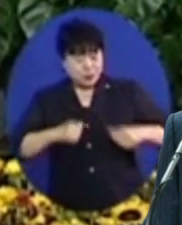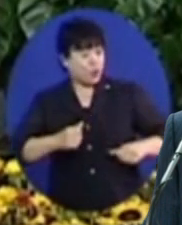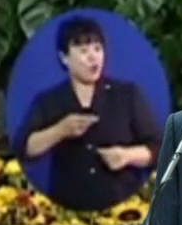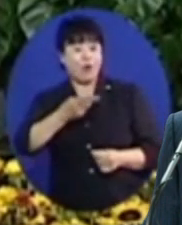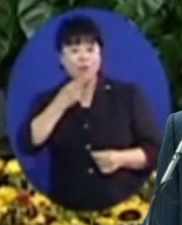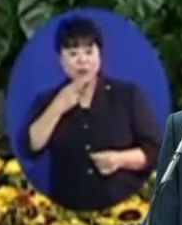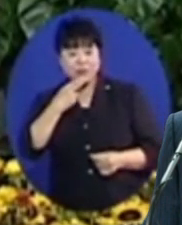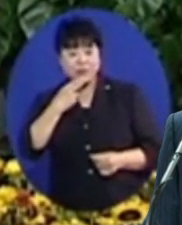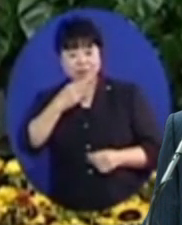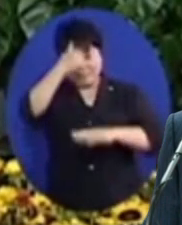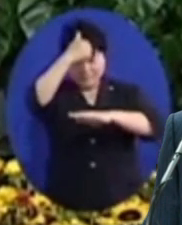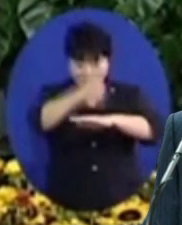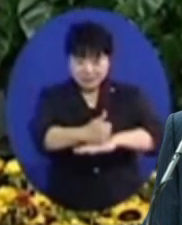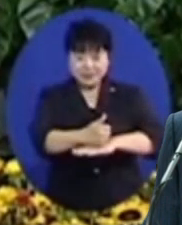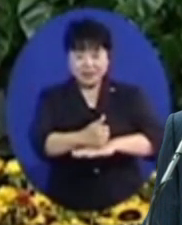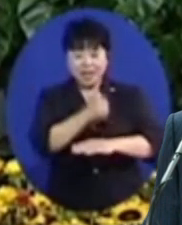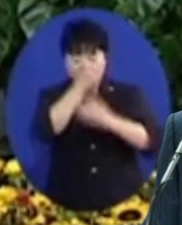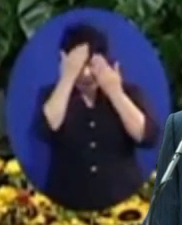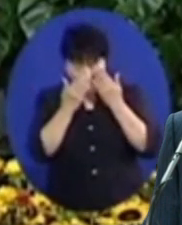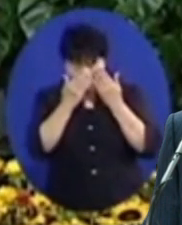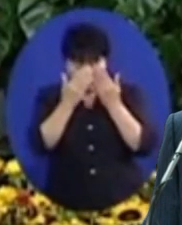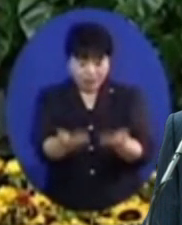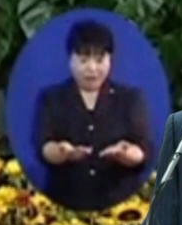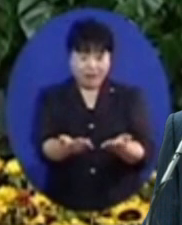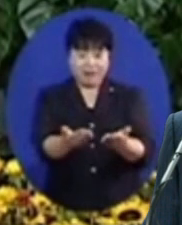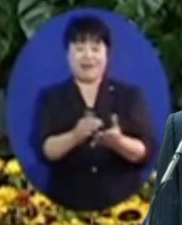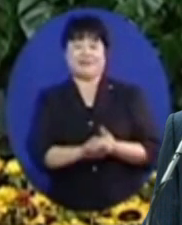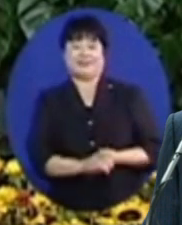않았고 드디어 감옥에서 나와